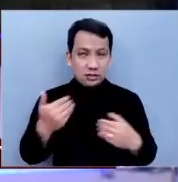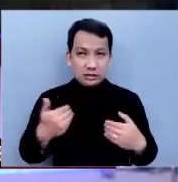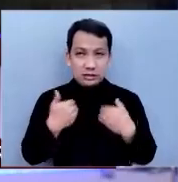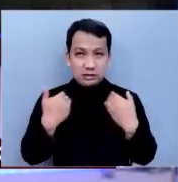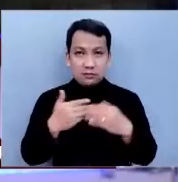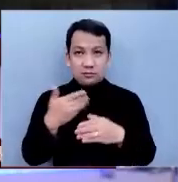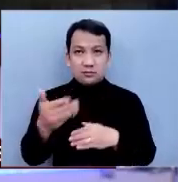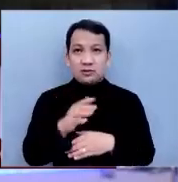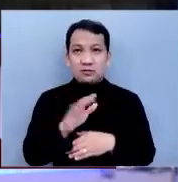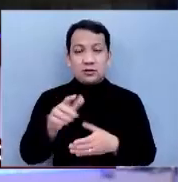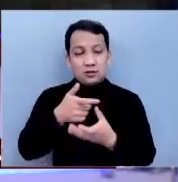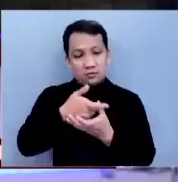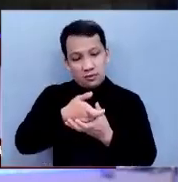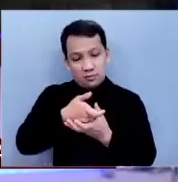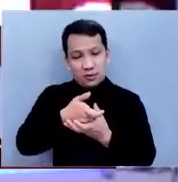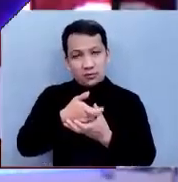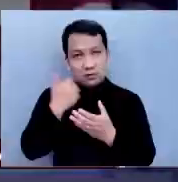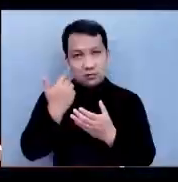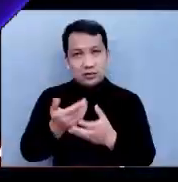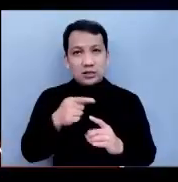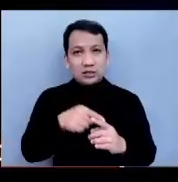frontline ng balitang yan si Elaine Fulgencio.